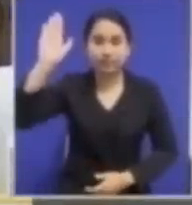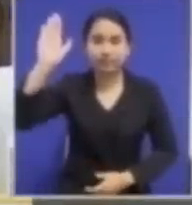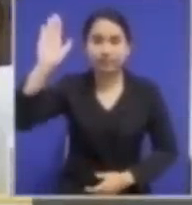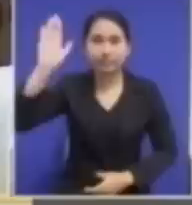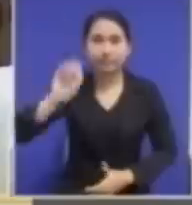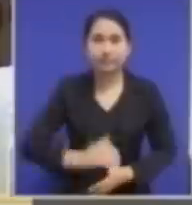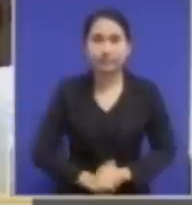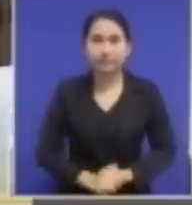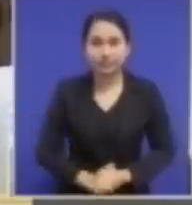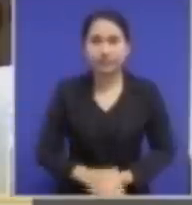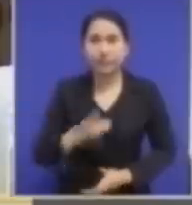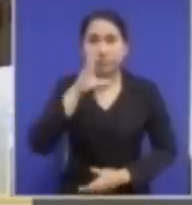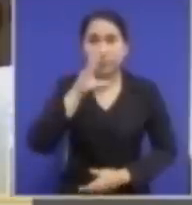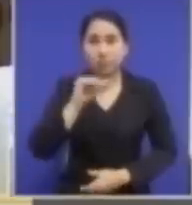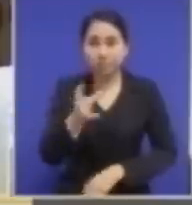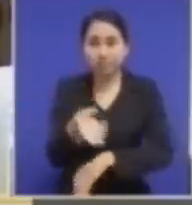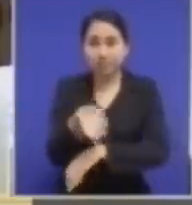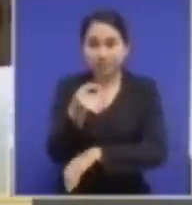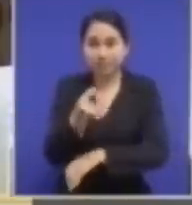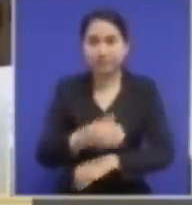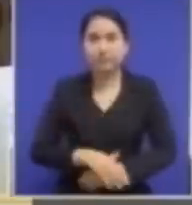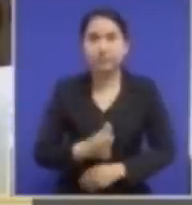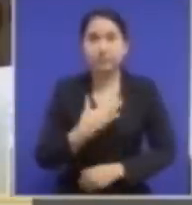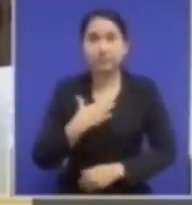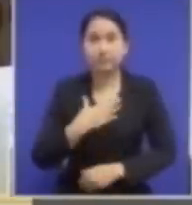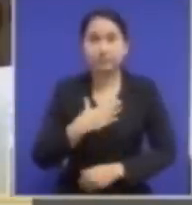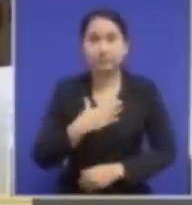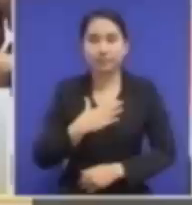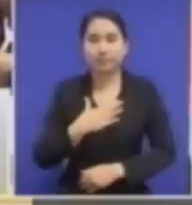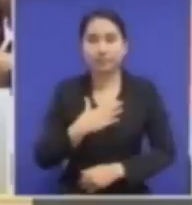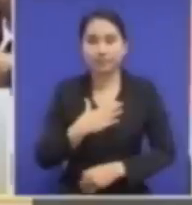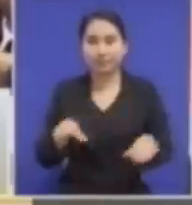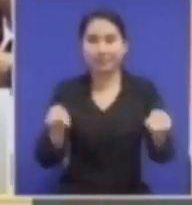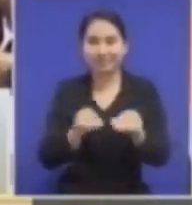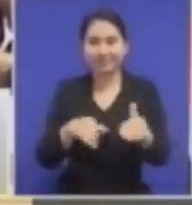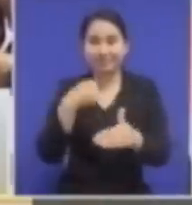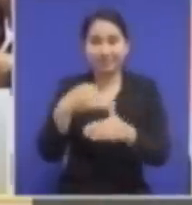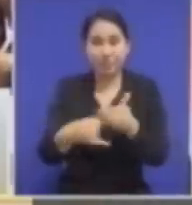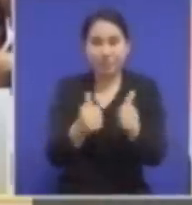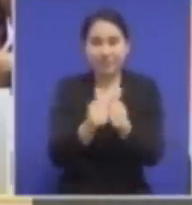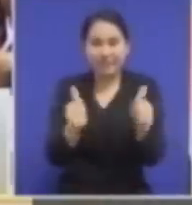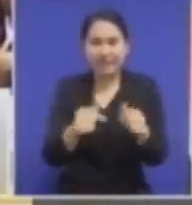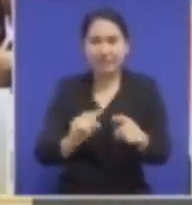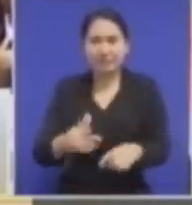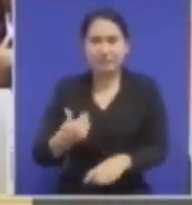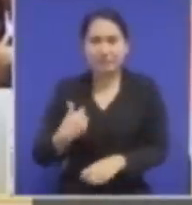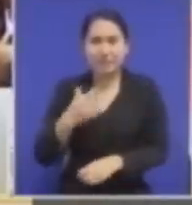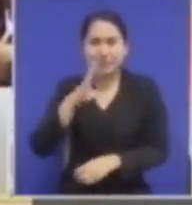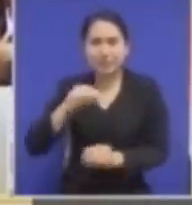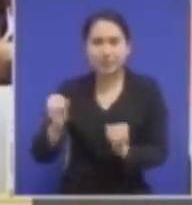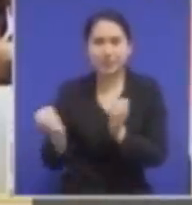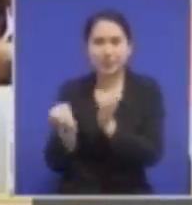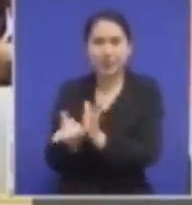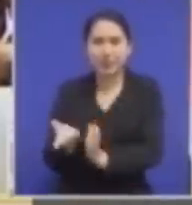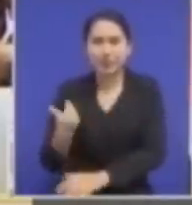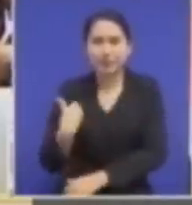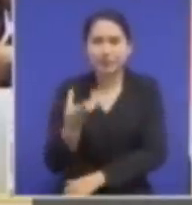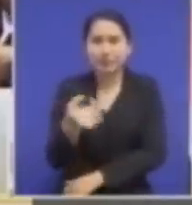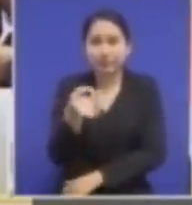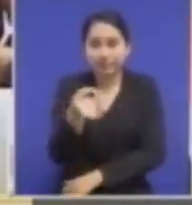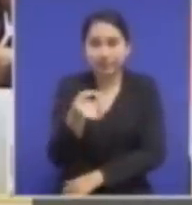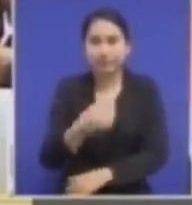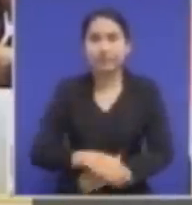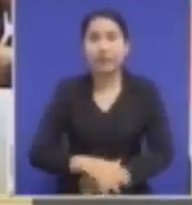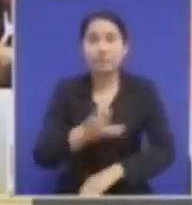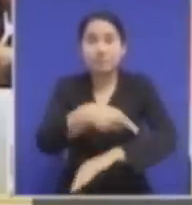สั้นๆนะครับ คร ับ ผมขออนุญาตครับจริงๆก็จะจบกันด้วยดีนะครับพอดีแวะเวียนมาเฉียวรถพองผมนิดนึงนะครับผมขอบคุณครับท่านประธาน